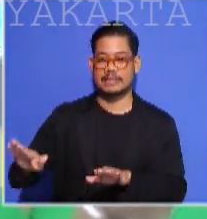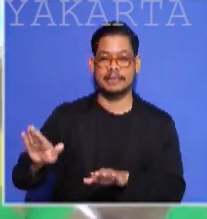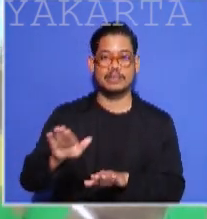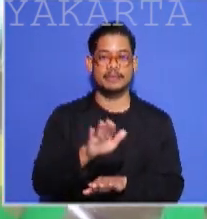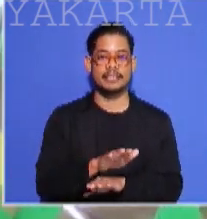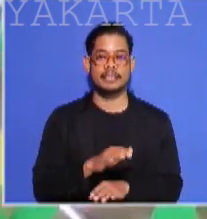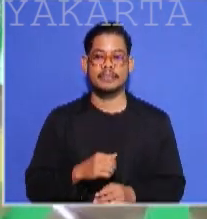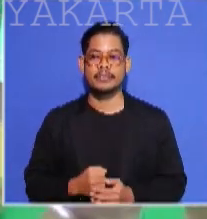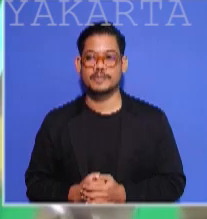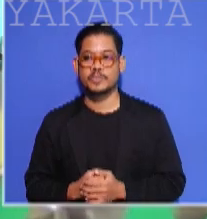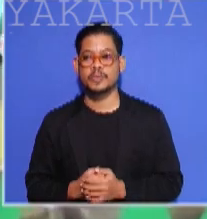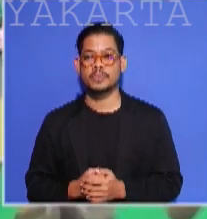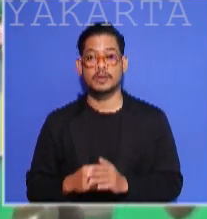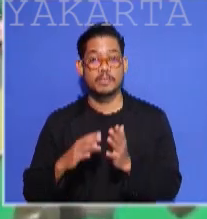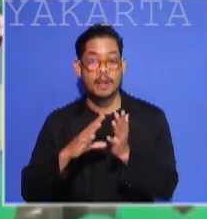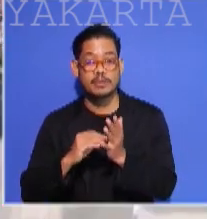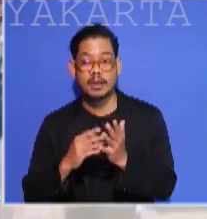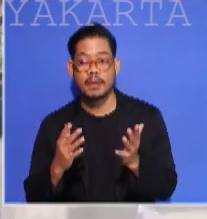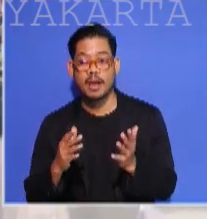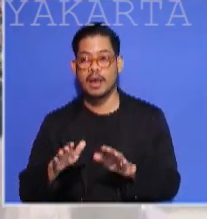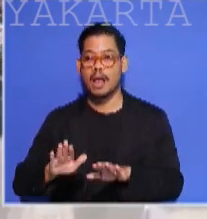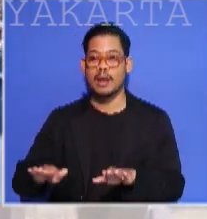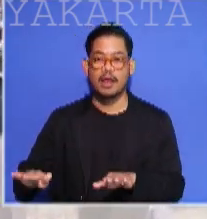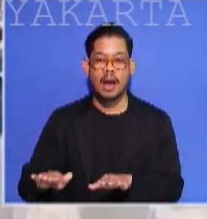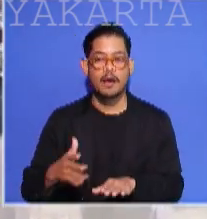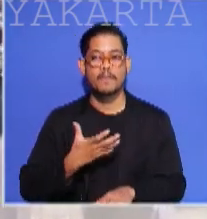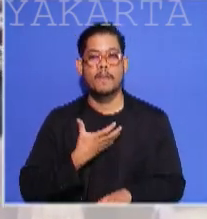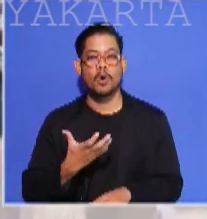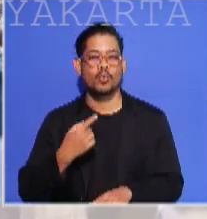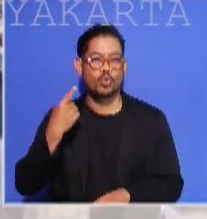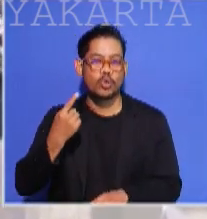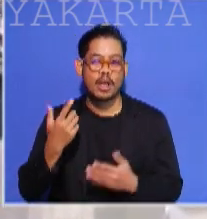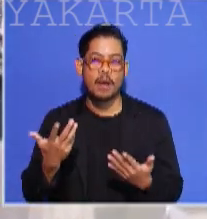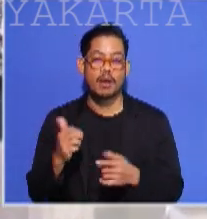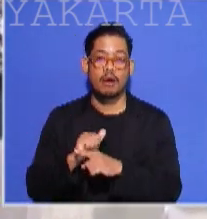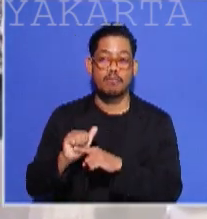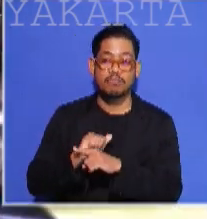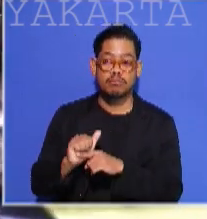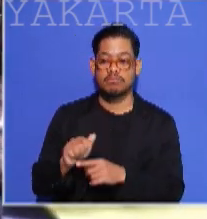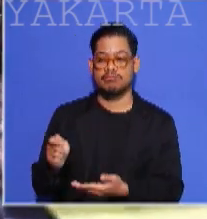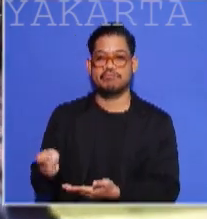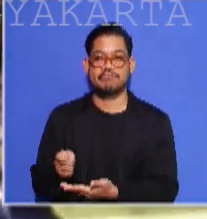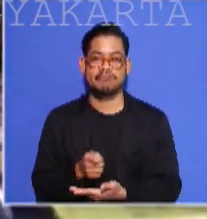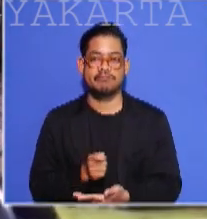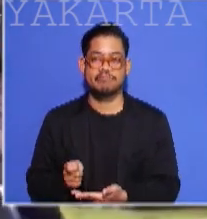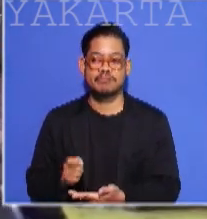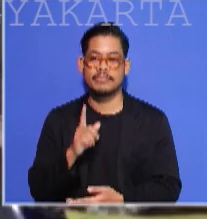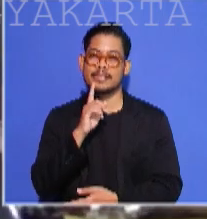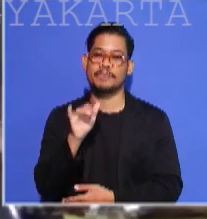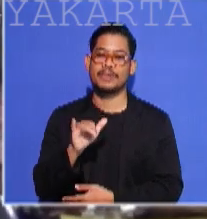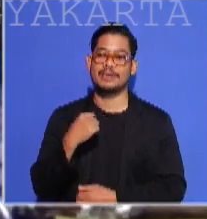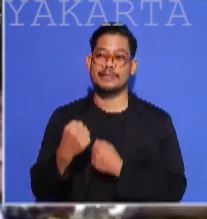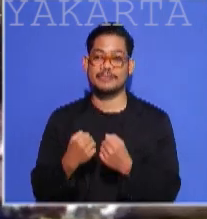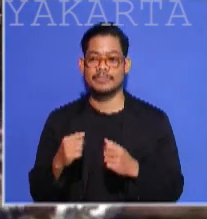sela kegiatan belajar, para anak ini rela menyisihkan waktu rutin untuk berlatih. Seperti yang dilakukan Alvaristi